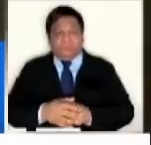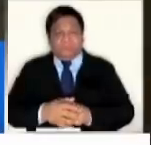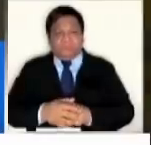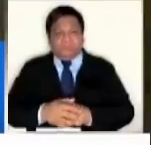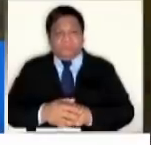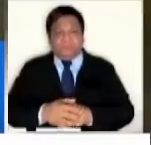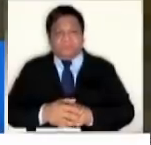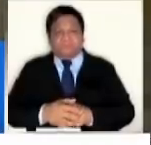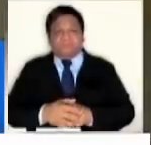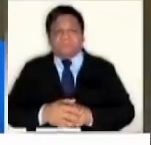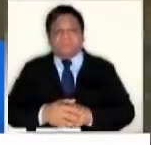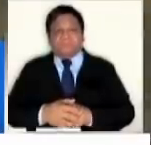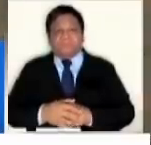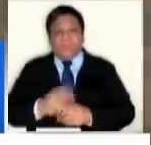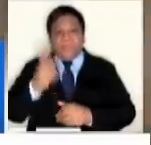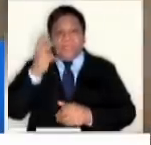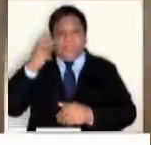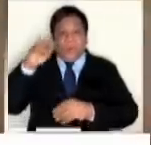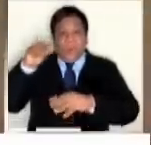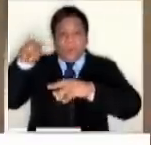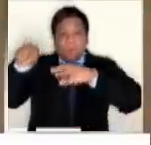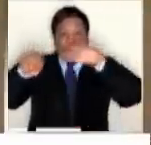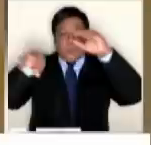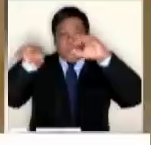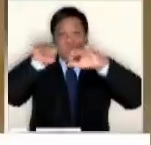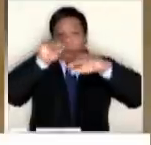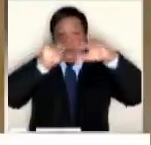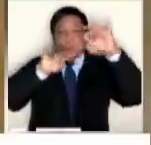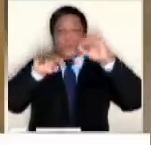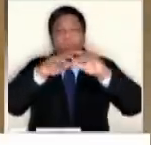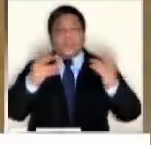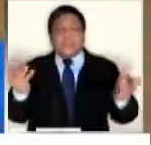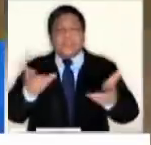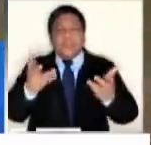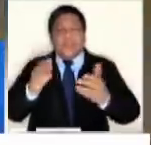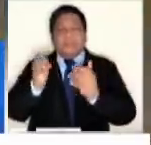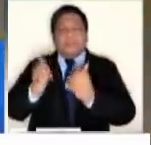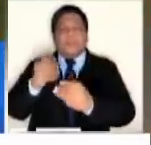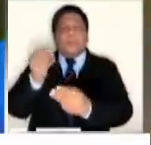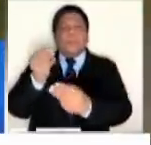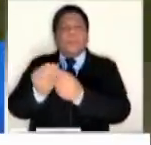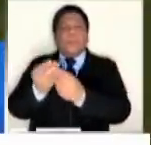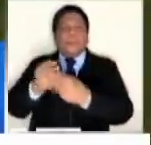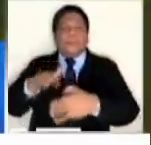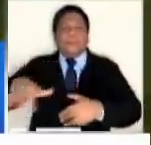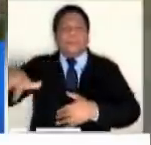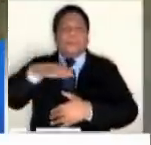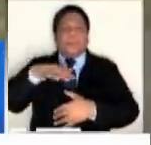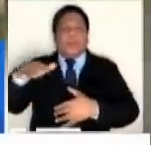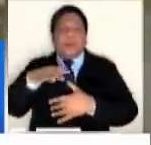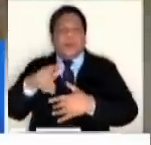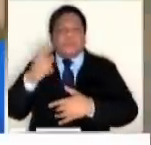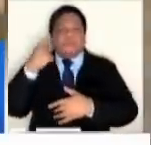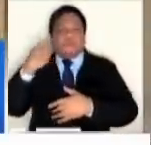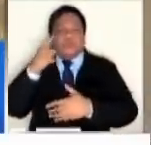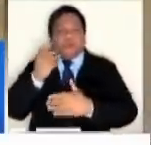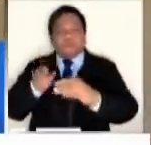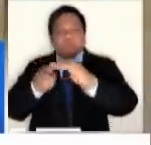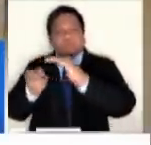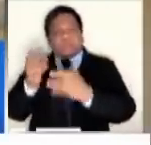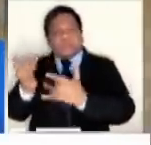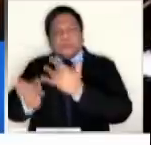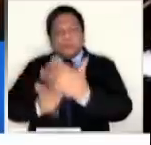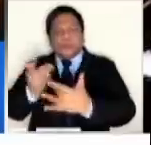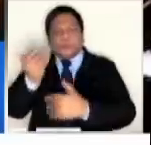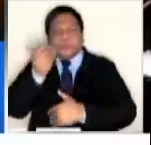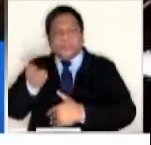Galing ang usok na yan sa public crematorium ng Muntinlupa City. Ipinusyan sa social media ng isang residente na inirereklamo ang perwisyo umano ng